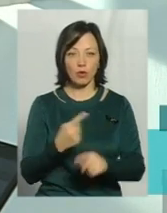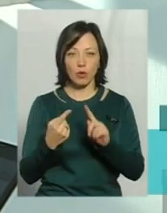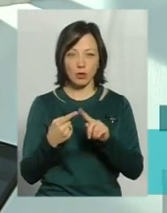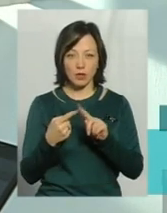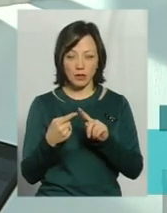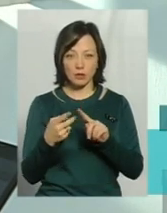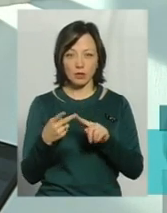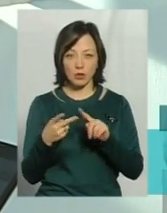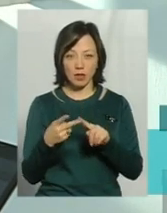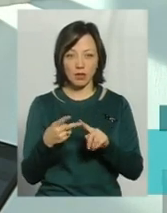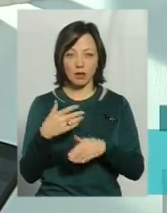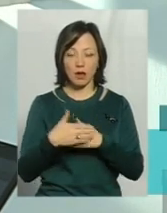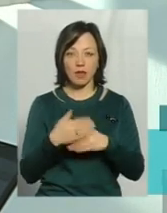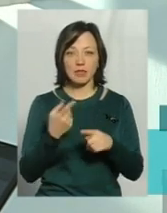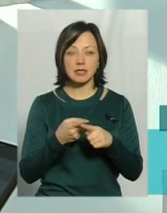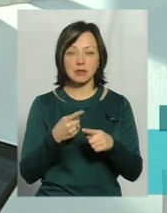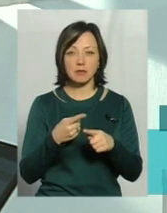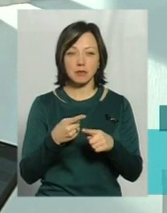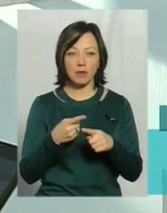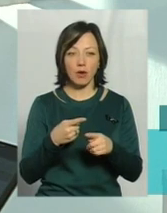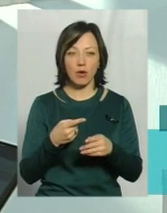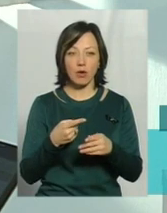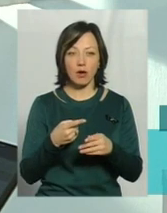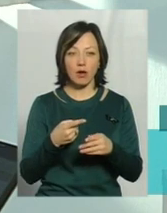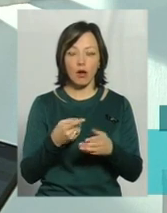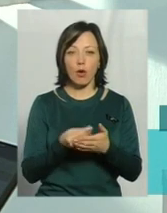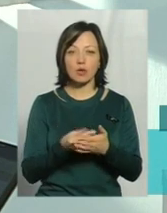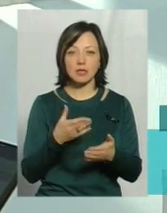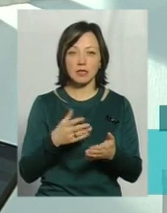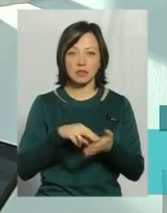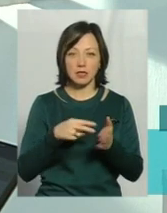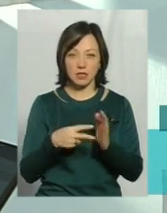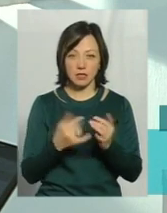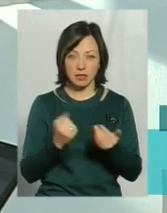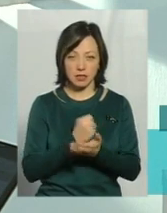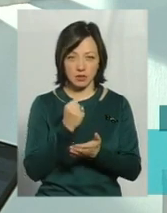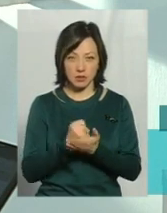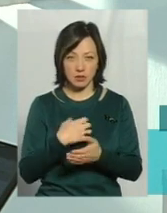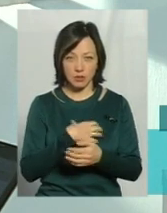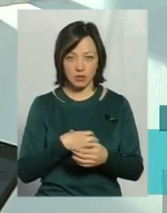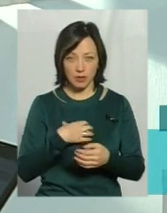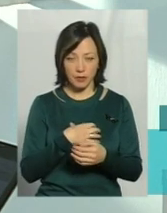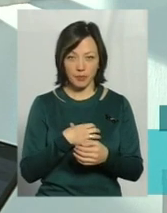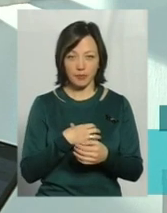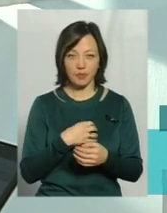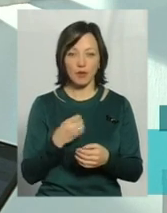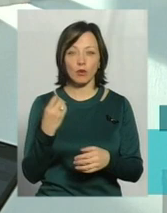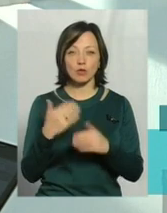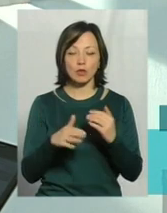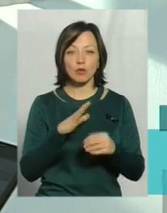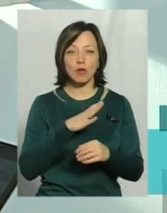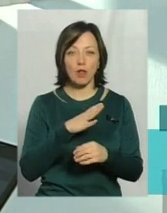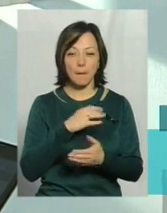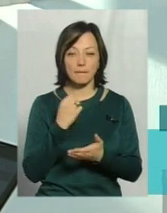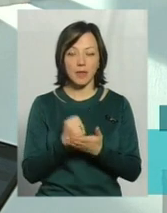от-от на підході. Це оцінка. Стратегічна екологічна оцінка, вона зараз приймається. Стратегічна екологічна оцінка, вона вже була